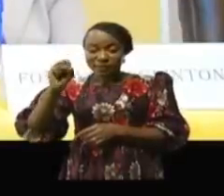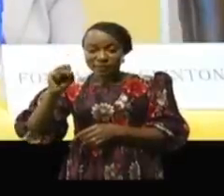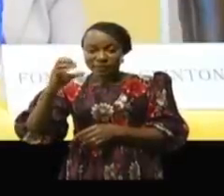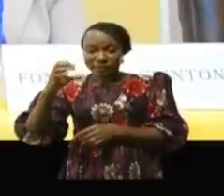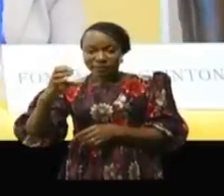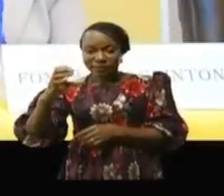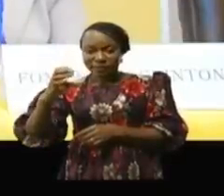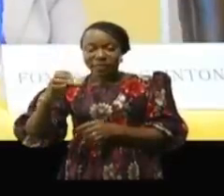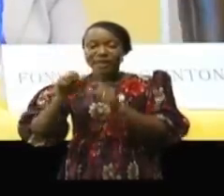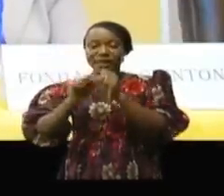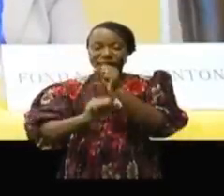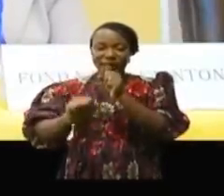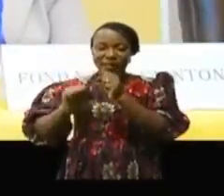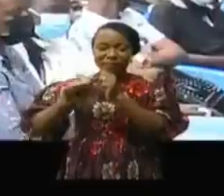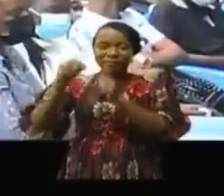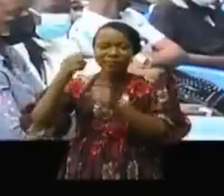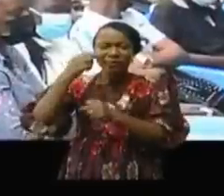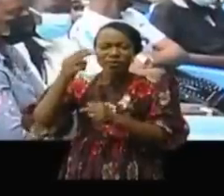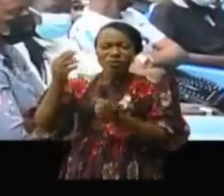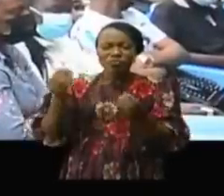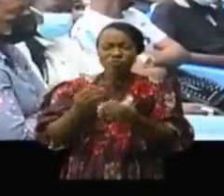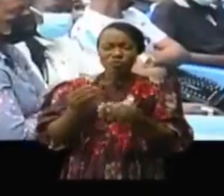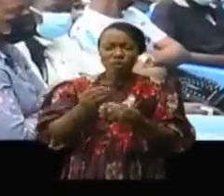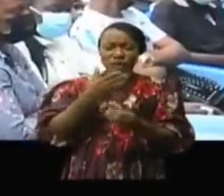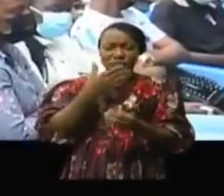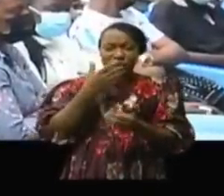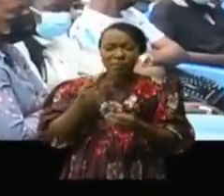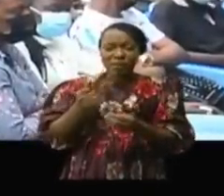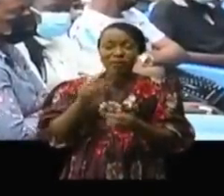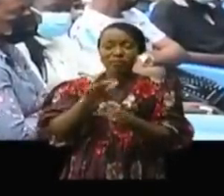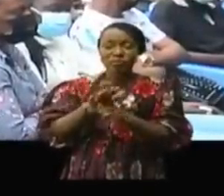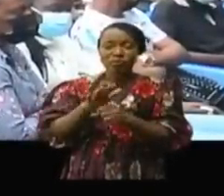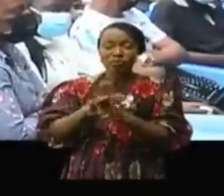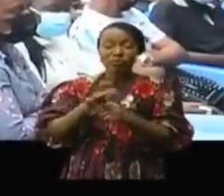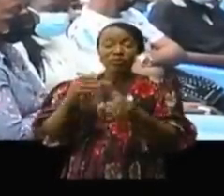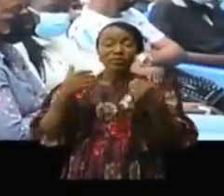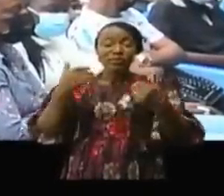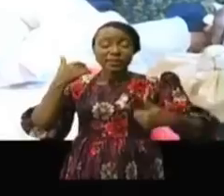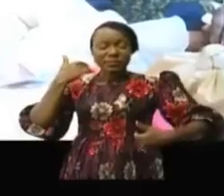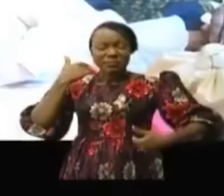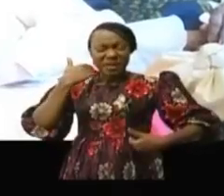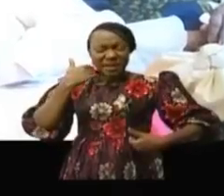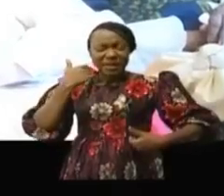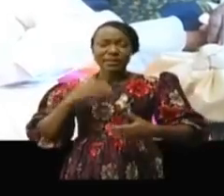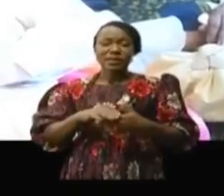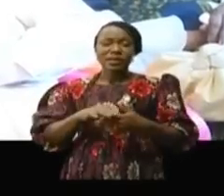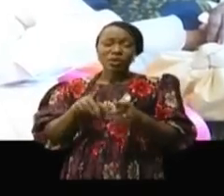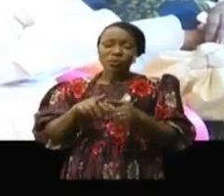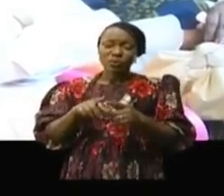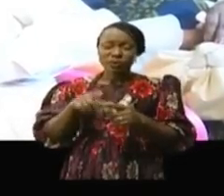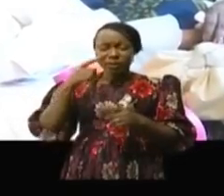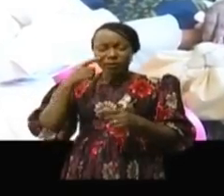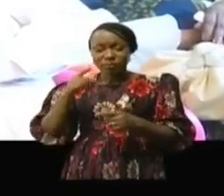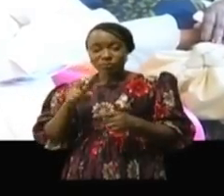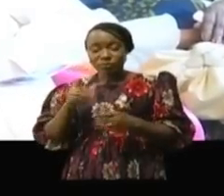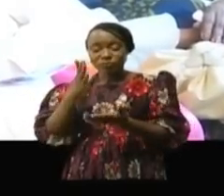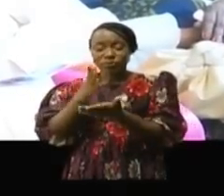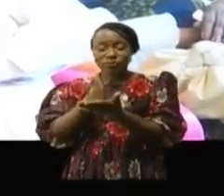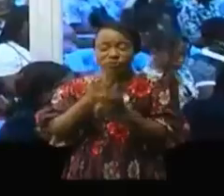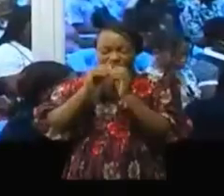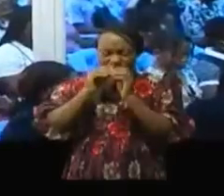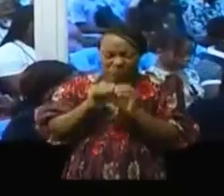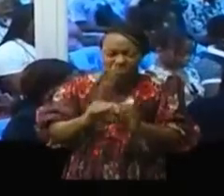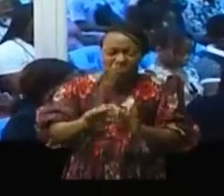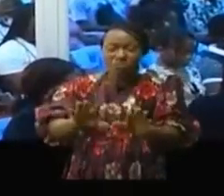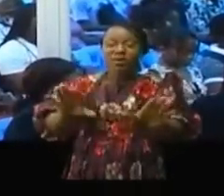Cette campagne vise à détecter précocement un maximum de personnes dans le lieu à haut risque afin de stopper la circulation